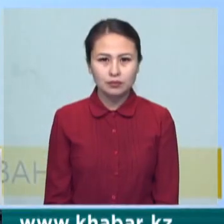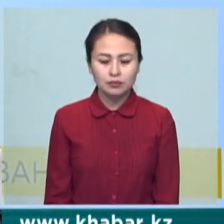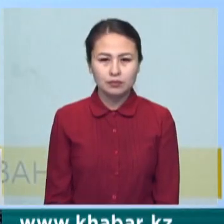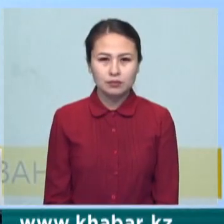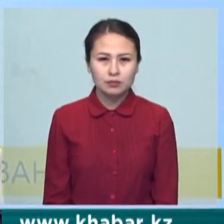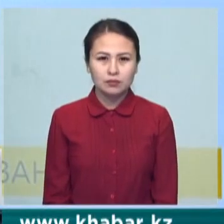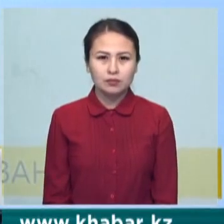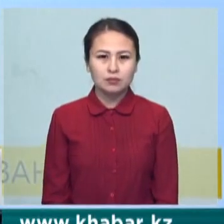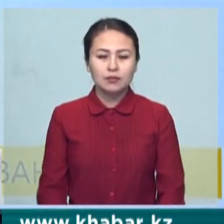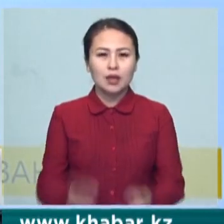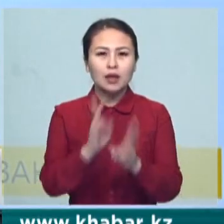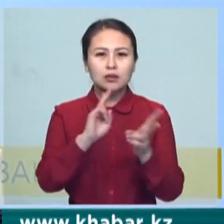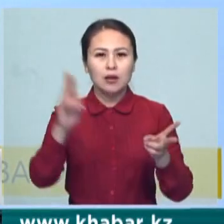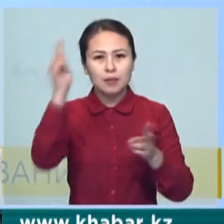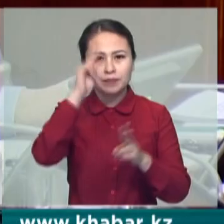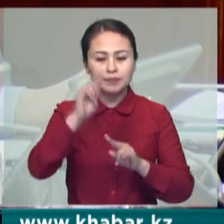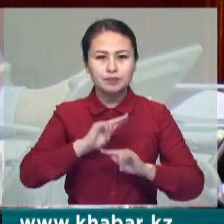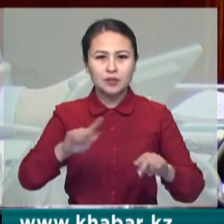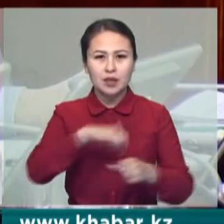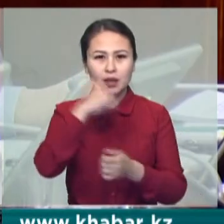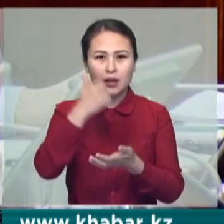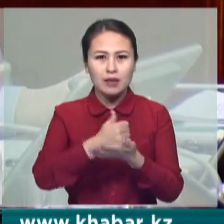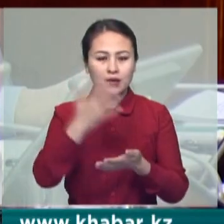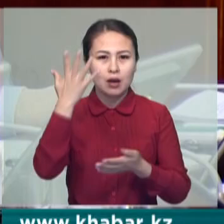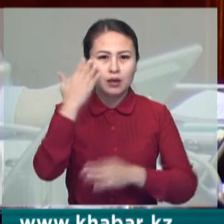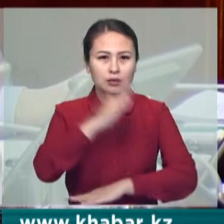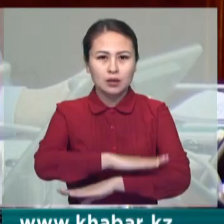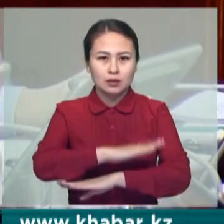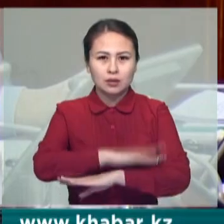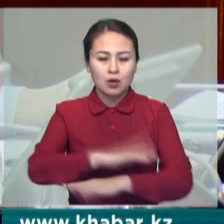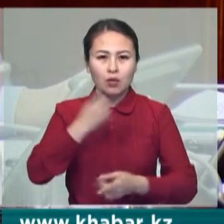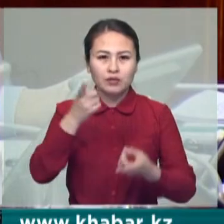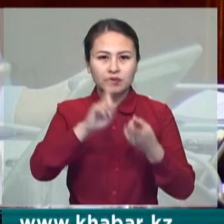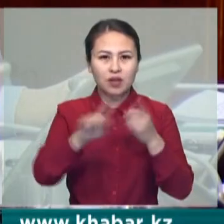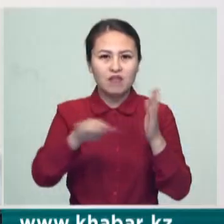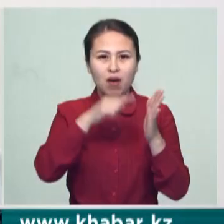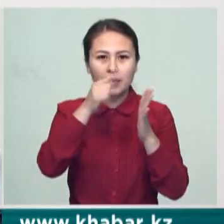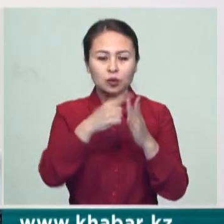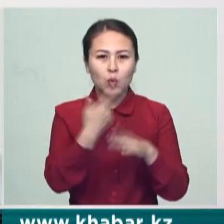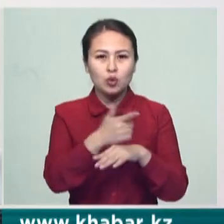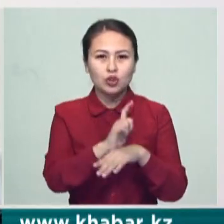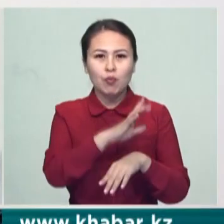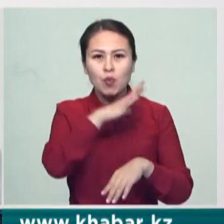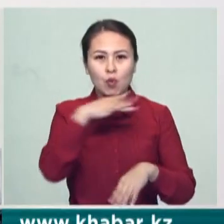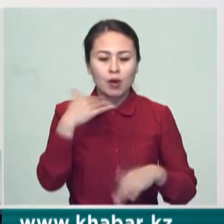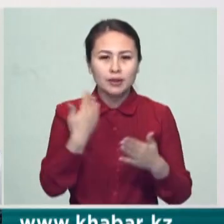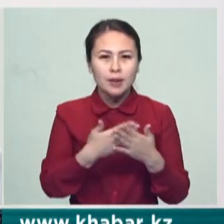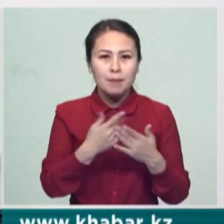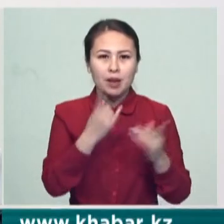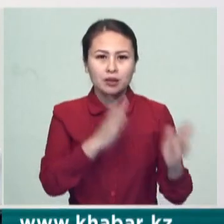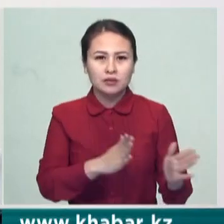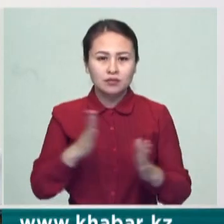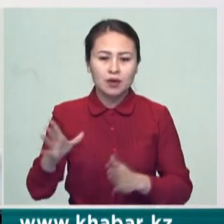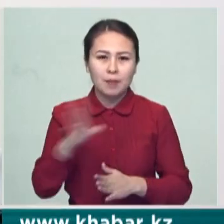Кейінгі кездерде білім беру мекемелерін басшыларын тағайындау тәртібіне қатысты сұрақтар көбеюде. Мысалы, бірқатар ұйым